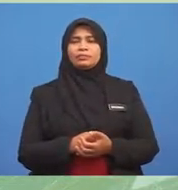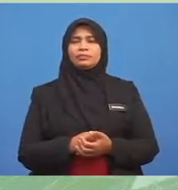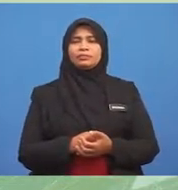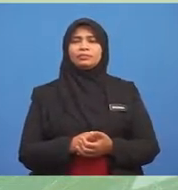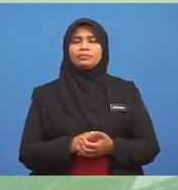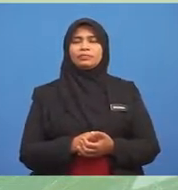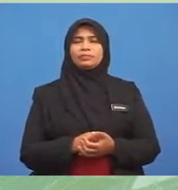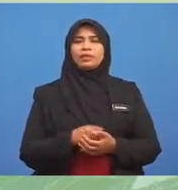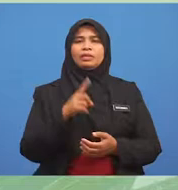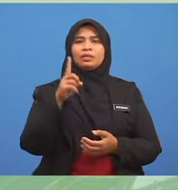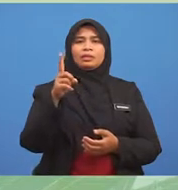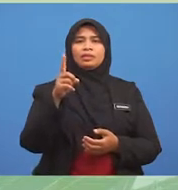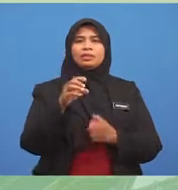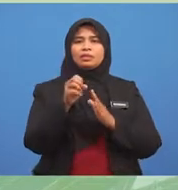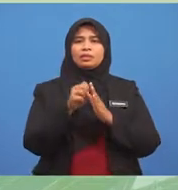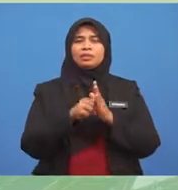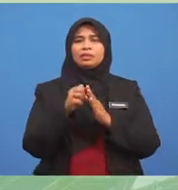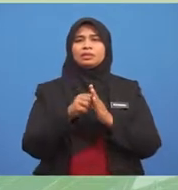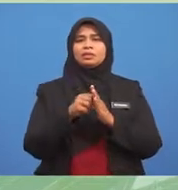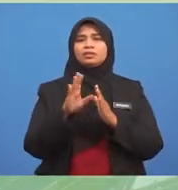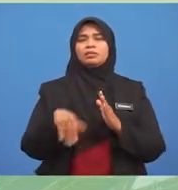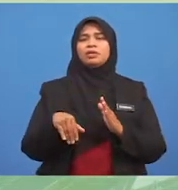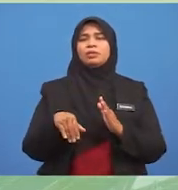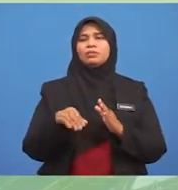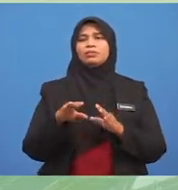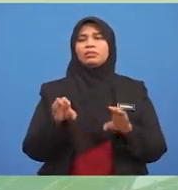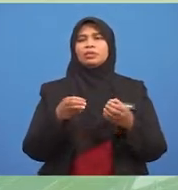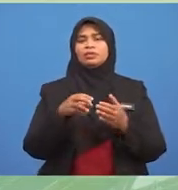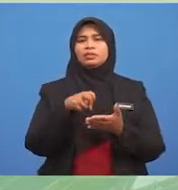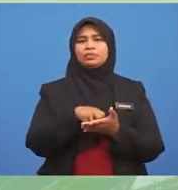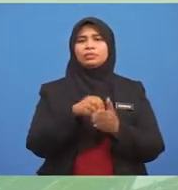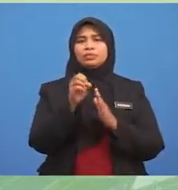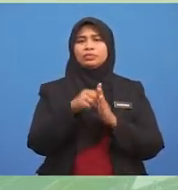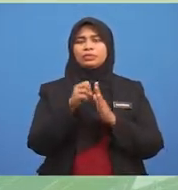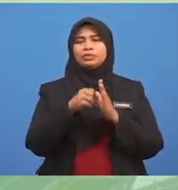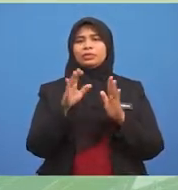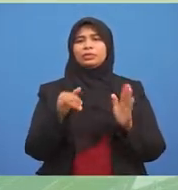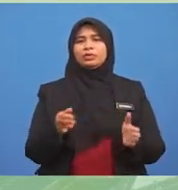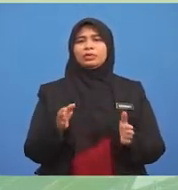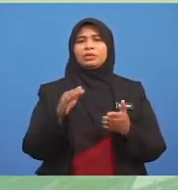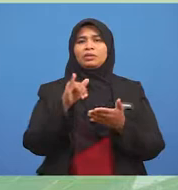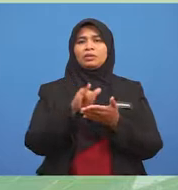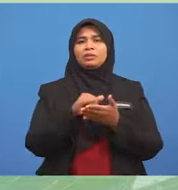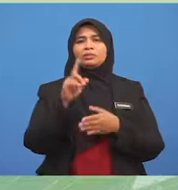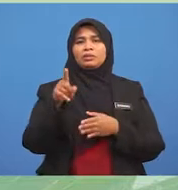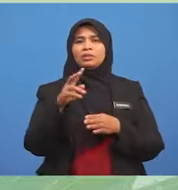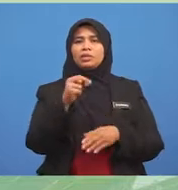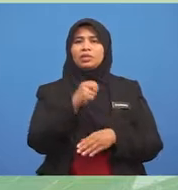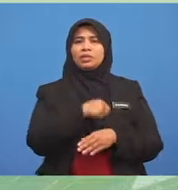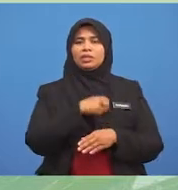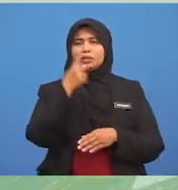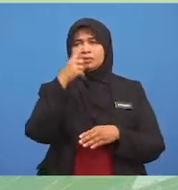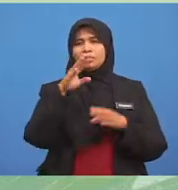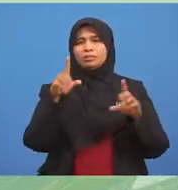solat. Yang pertama, sebelum melakukan sujud, seseorang itu mestilah berniat